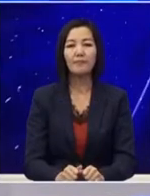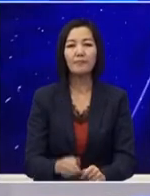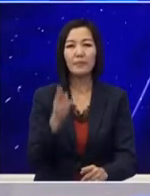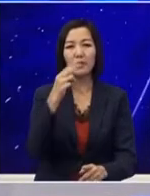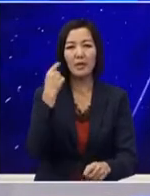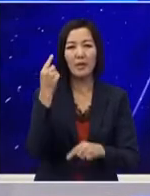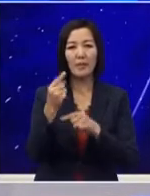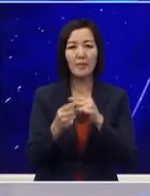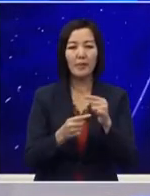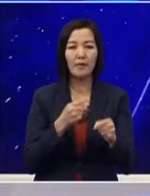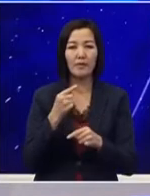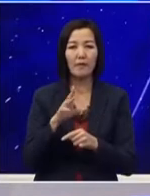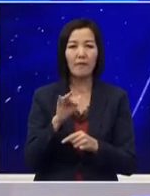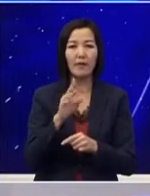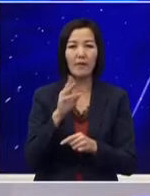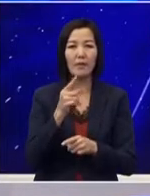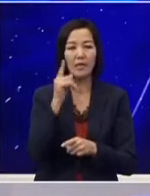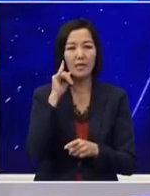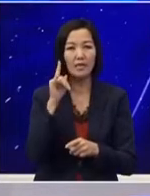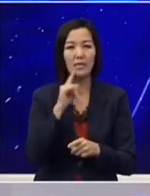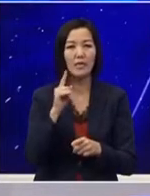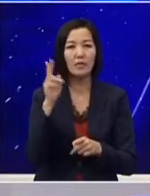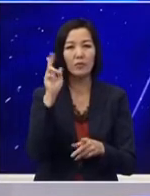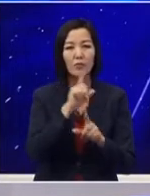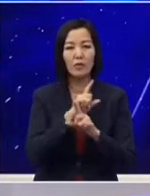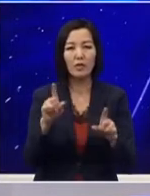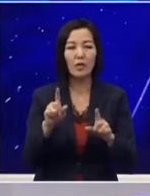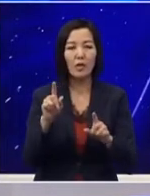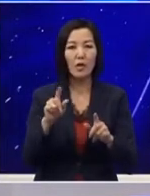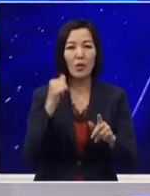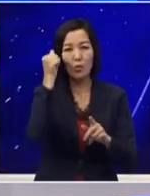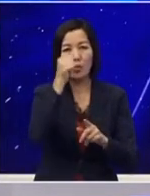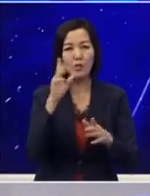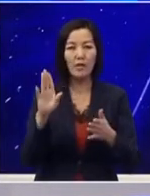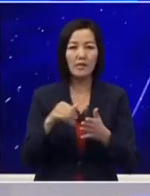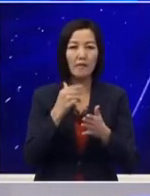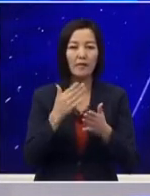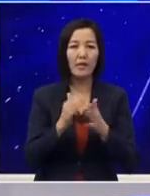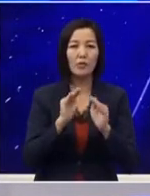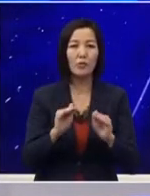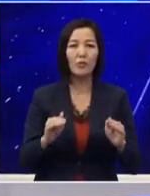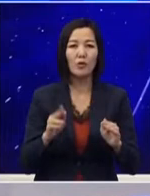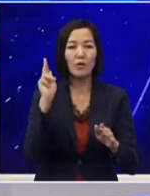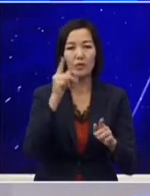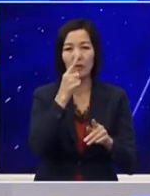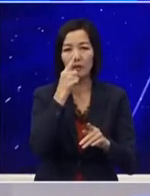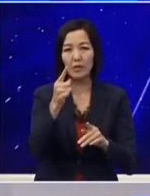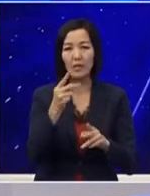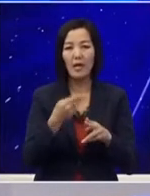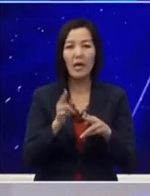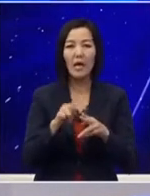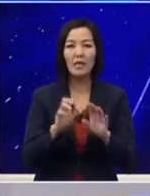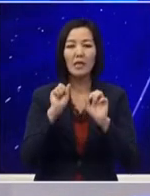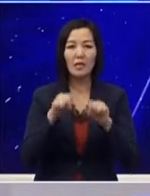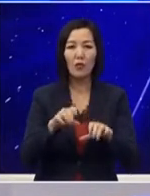В необычном формате в казахстанских школах начался учебный год. Основная часть школьников обучается дистанционно. Это